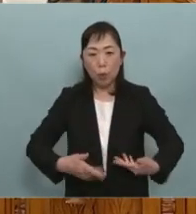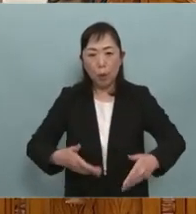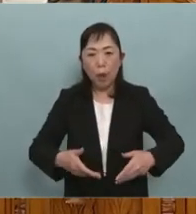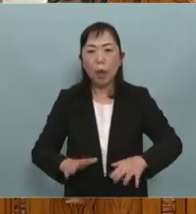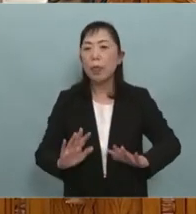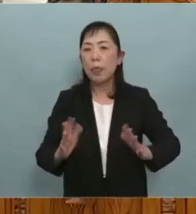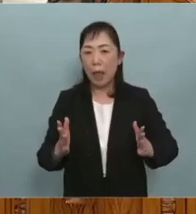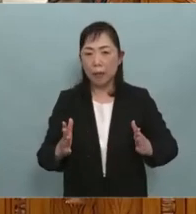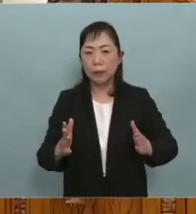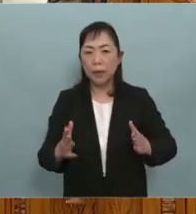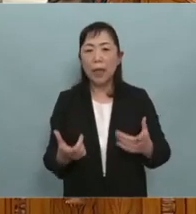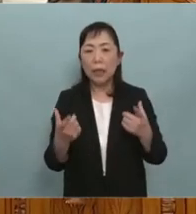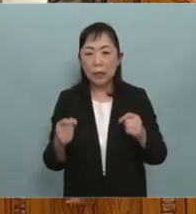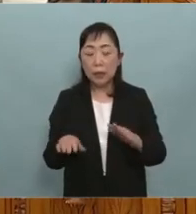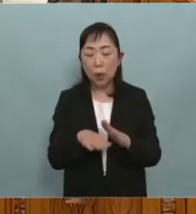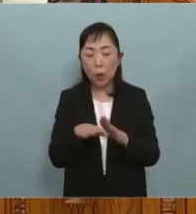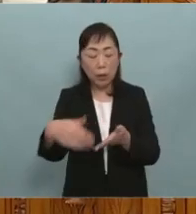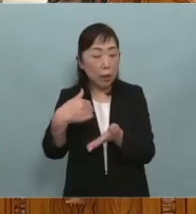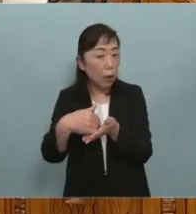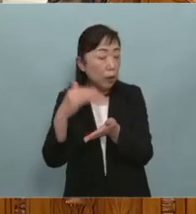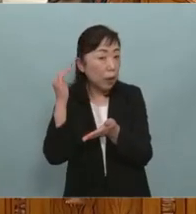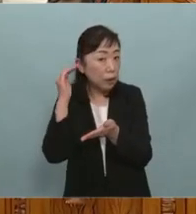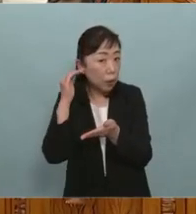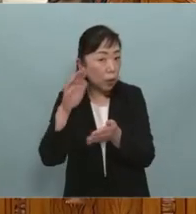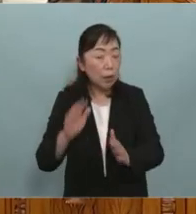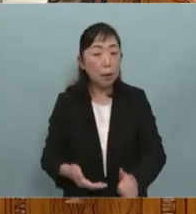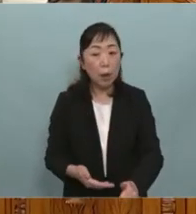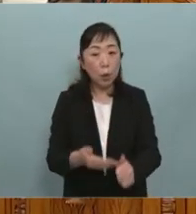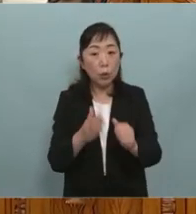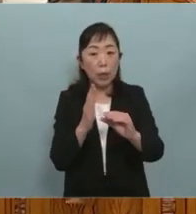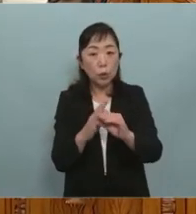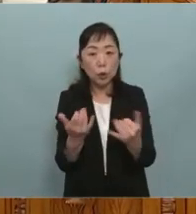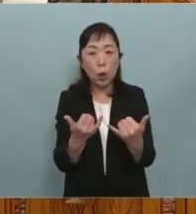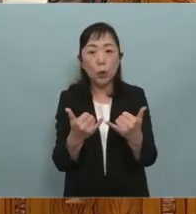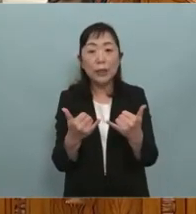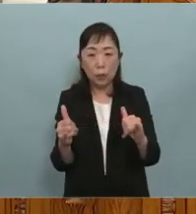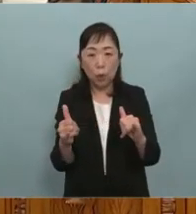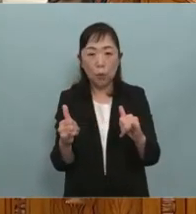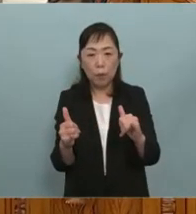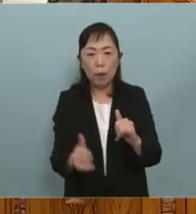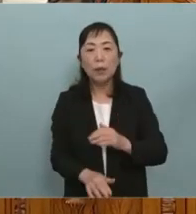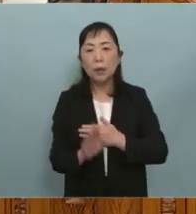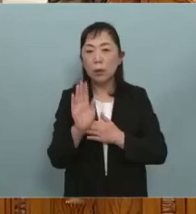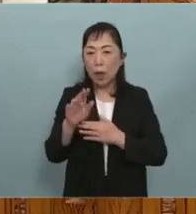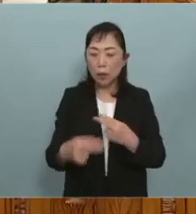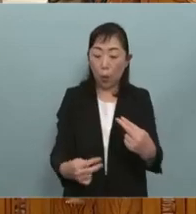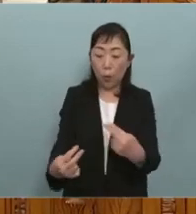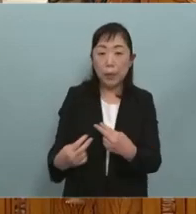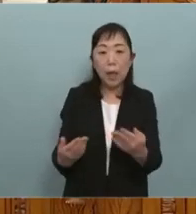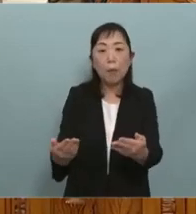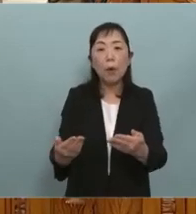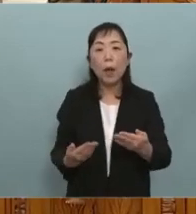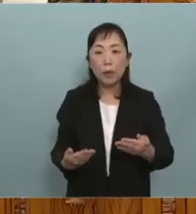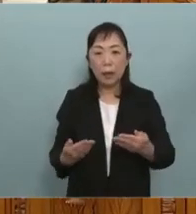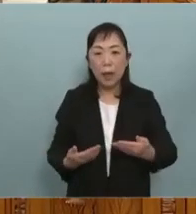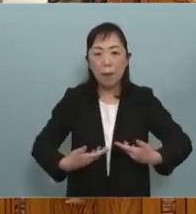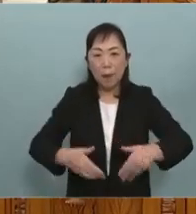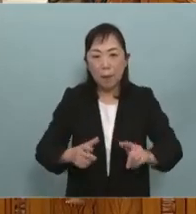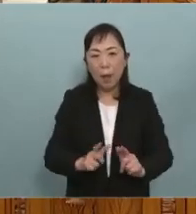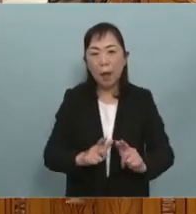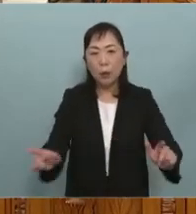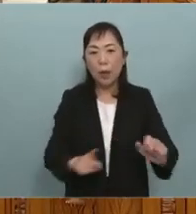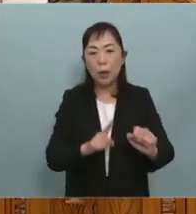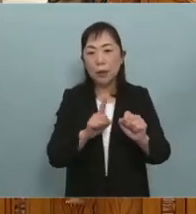に十分に耳を傾け今の子育て世帯に続く若者が増えるよう子育て支援に全力を上げ